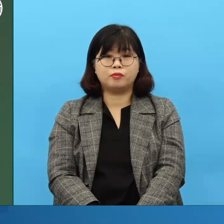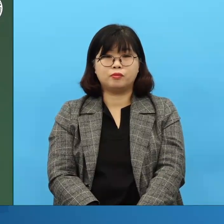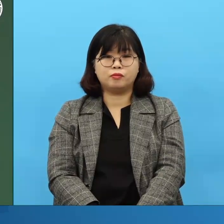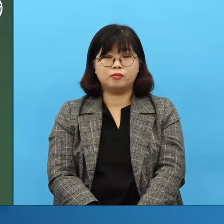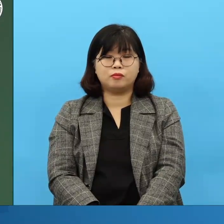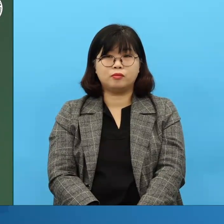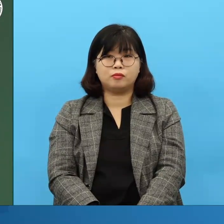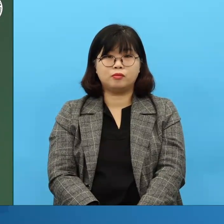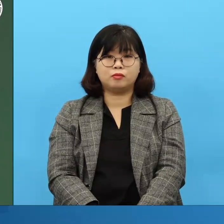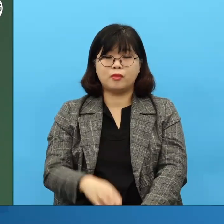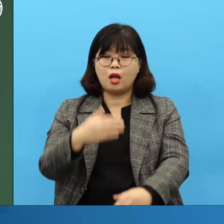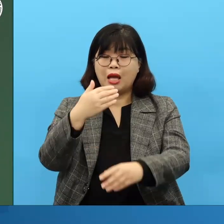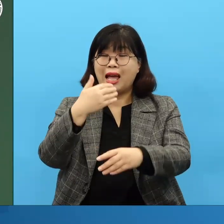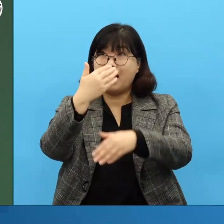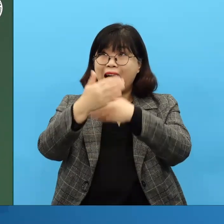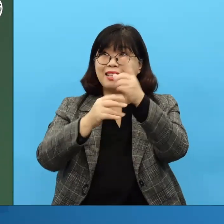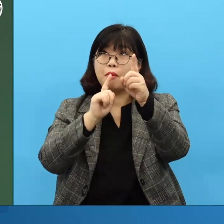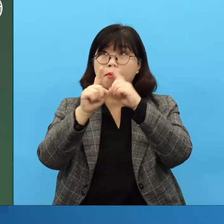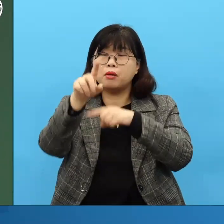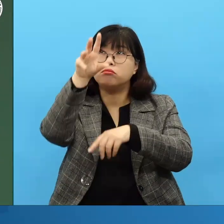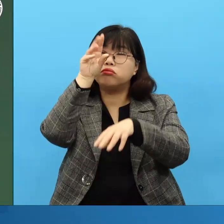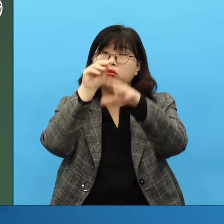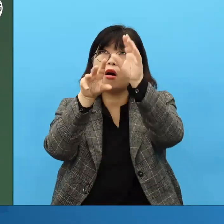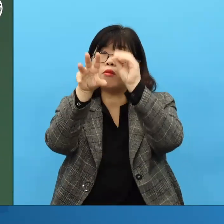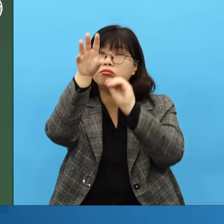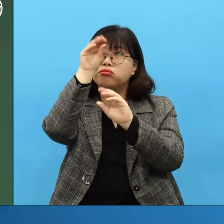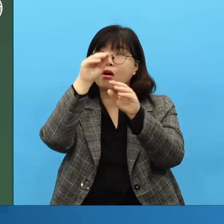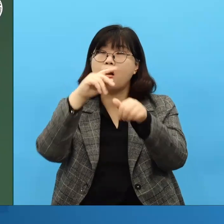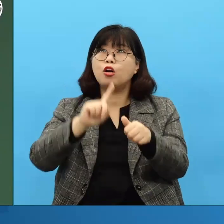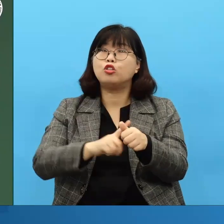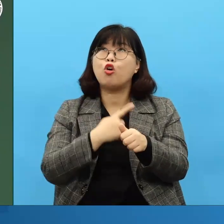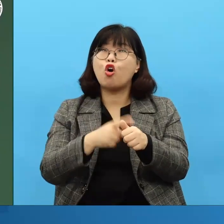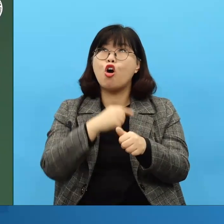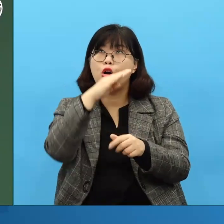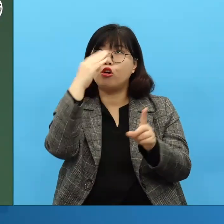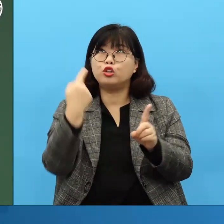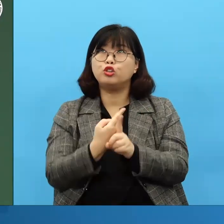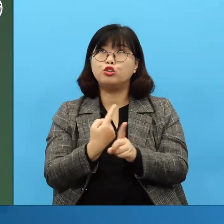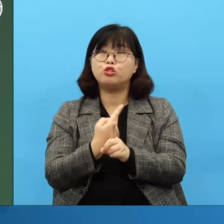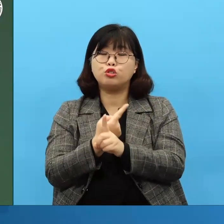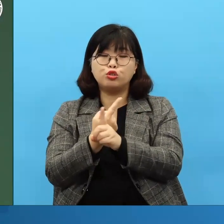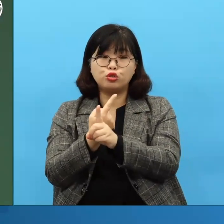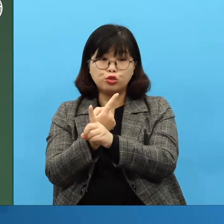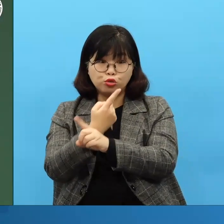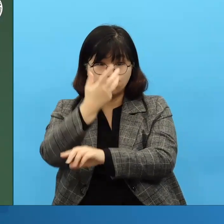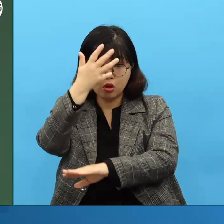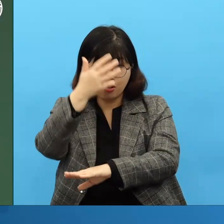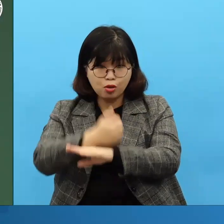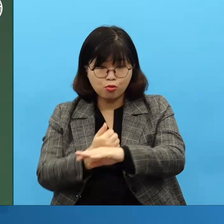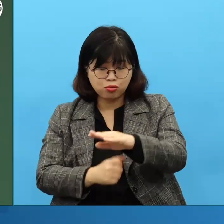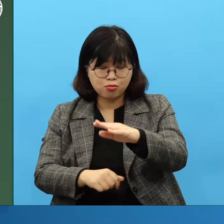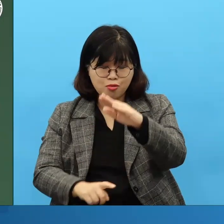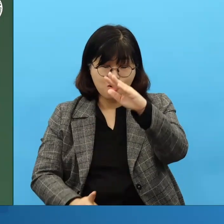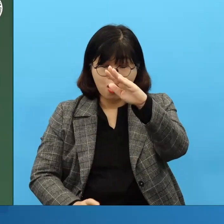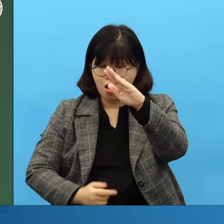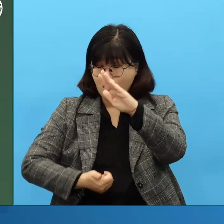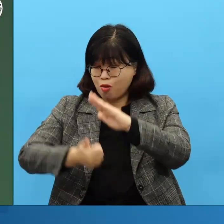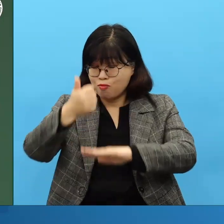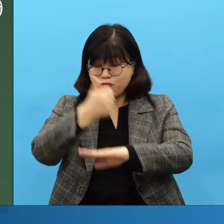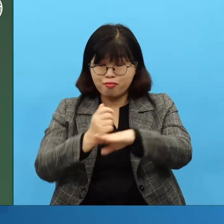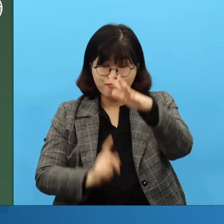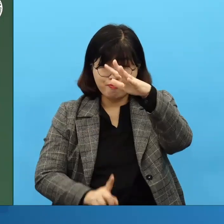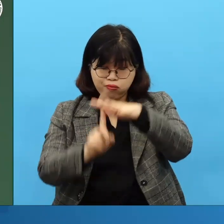이 응답이 와요. And one day, the answer of the summit will come to you. 대단하죠. How amazing is 말씀을 that? 내가 정확하게 잡고 내가